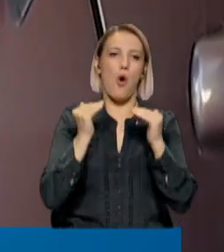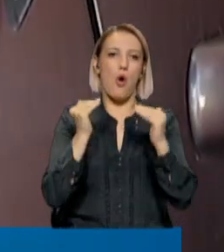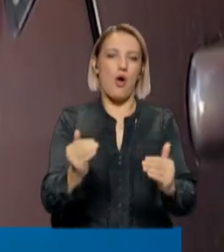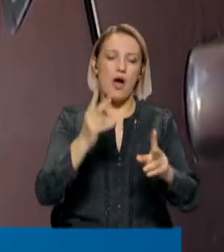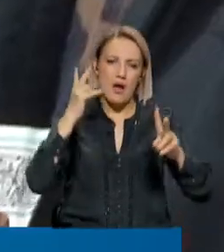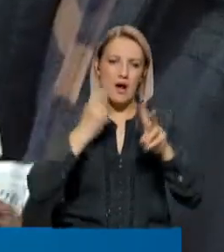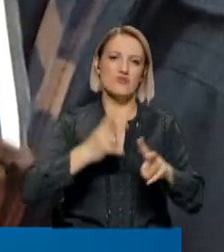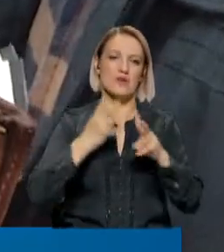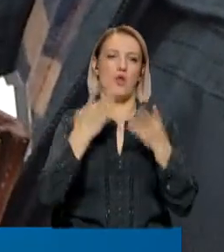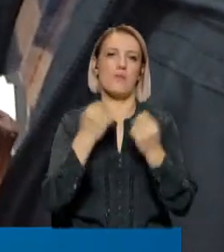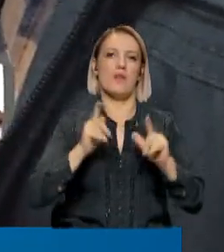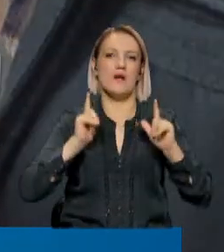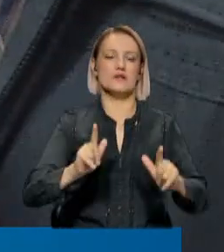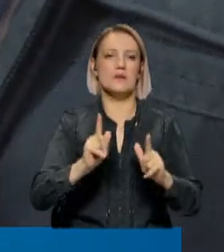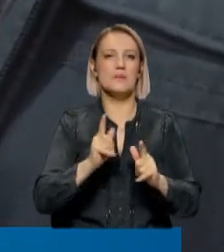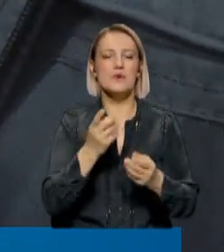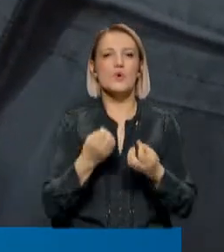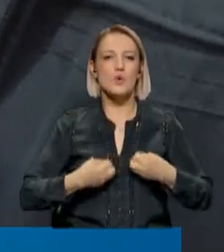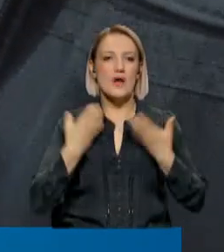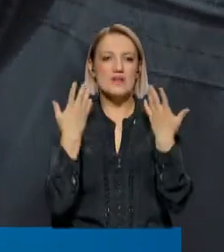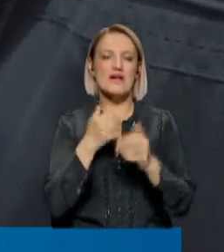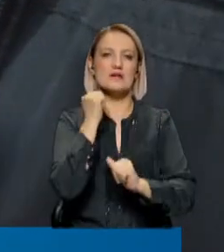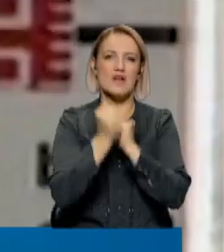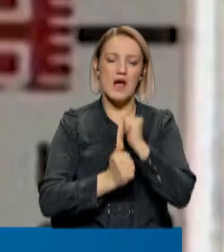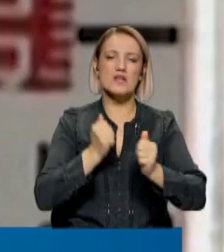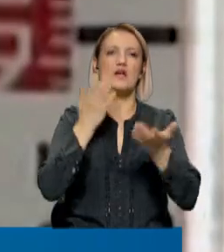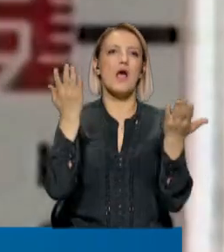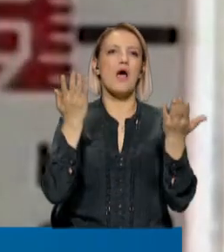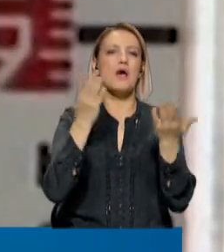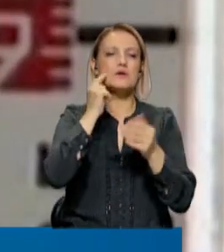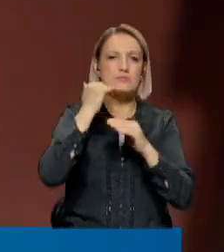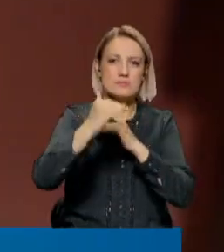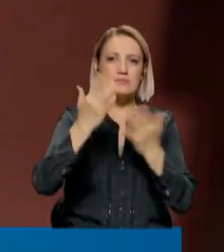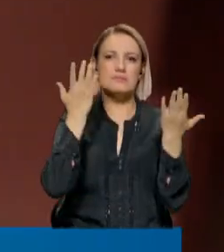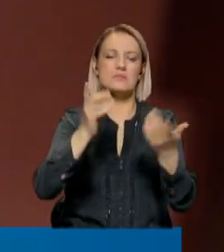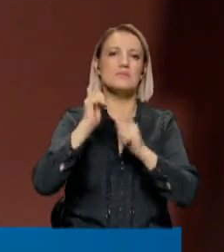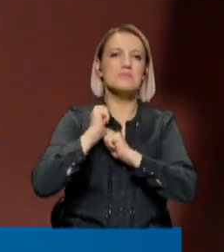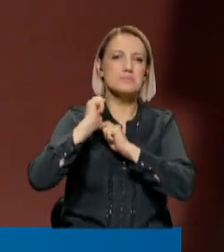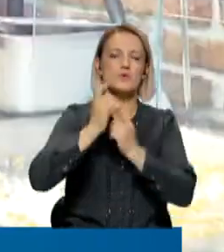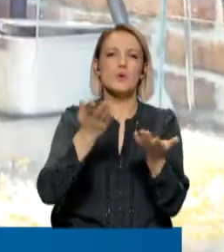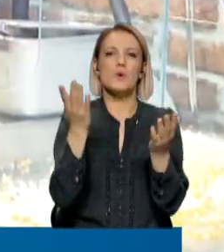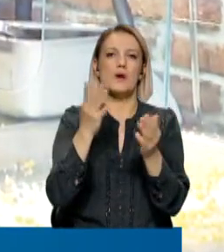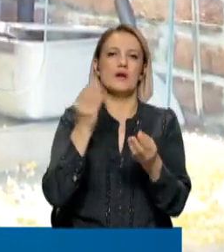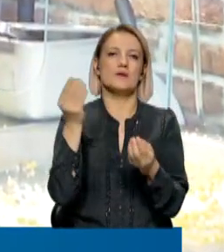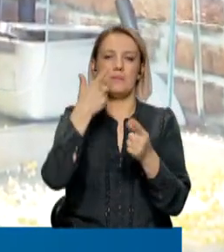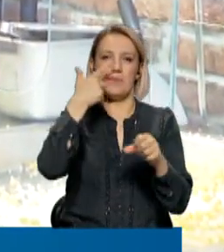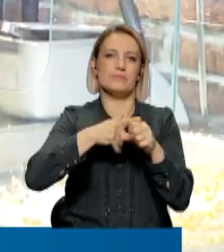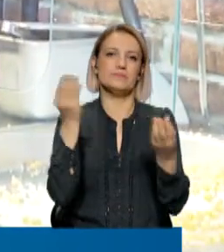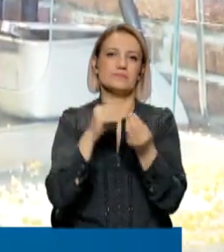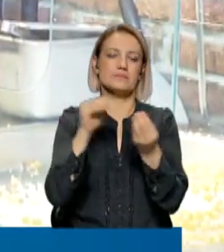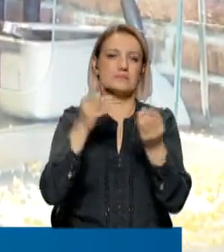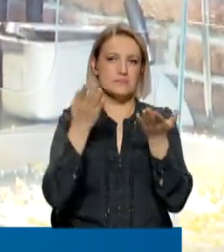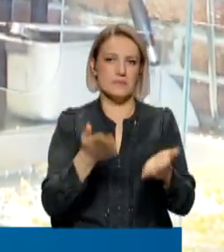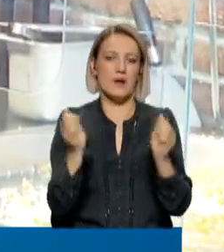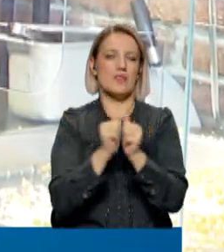ivedi ve elzemdir. Üreticinin, tüketicinin, sanayicinin yükü sadece akaryakıt zammıyla katlanmıyor. Çünkü üretim yapmak için